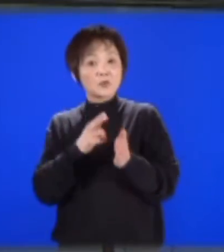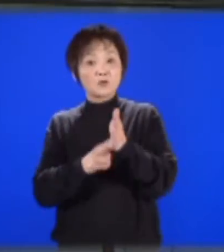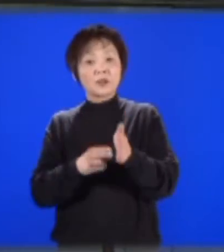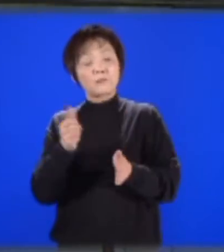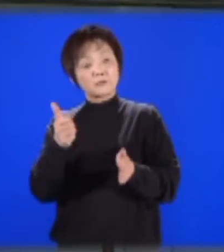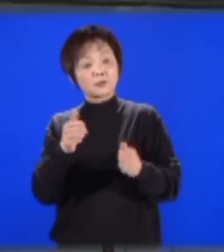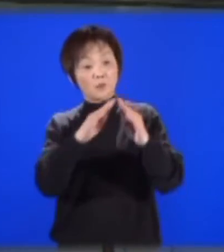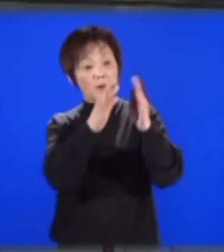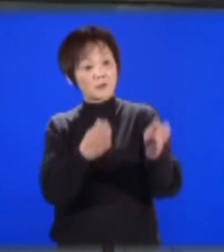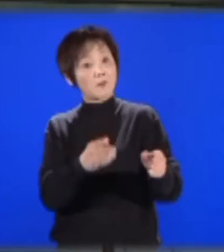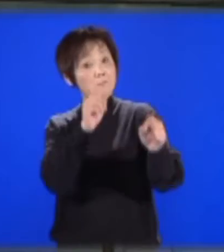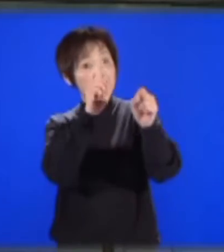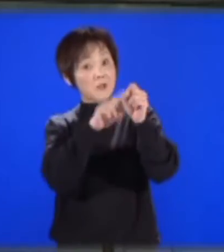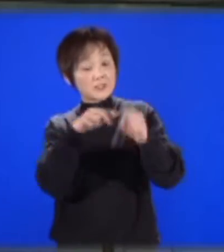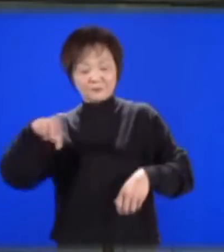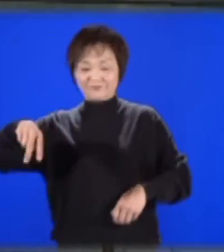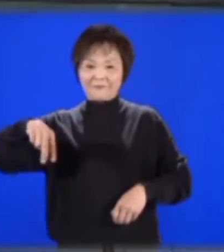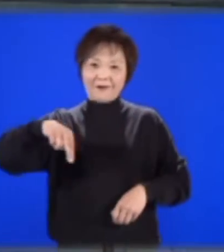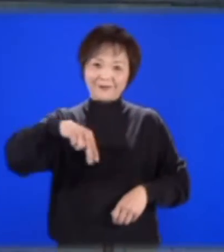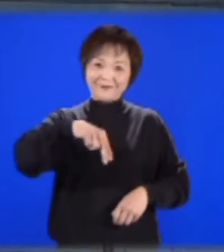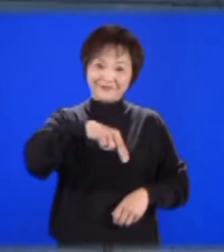です。